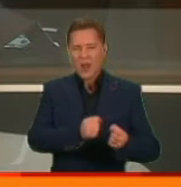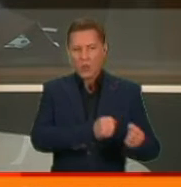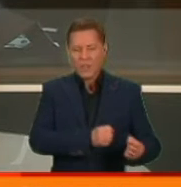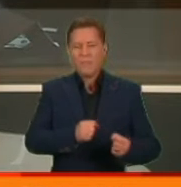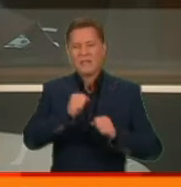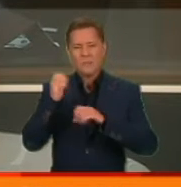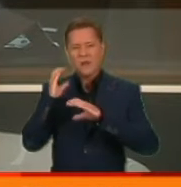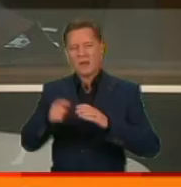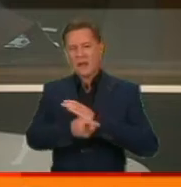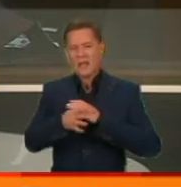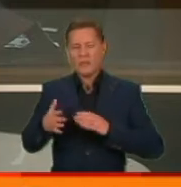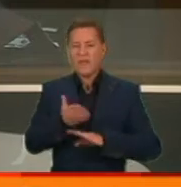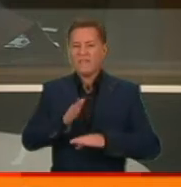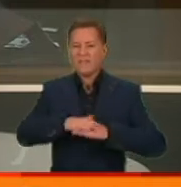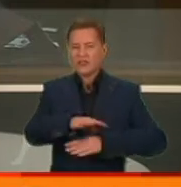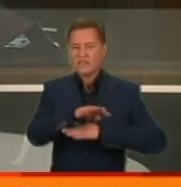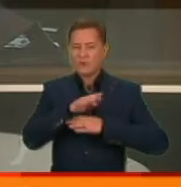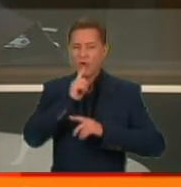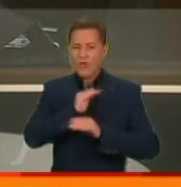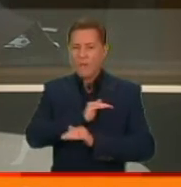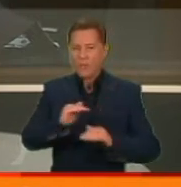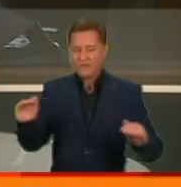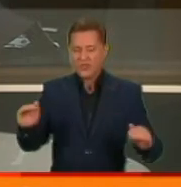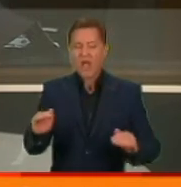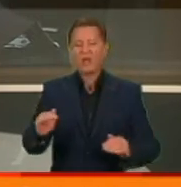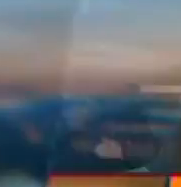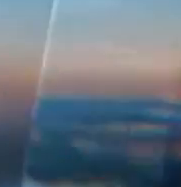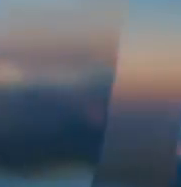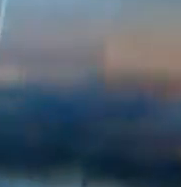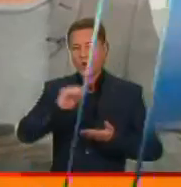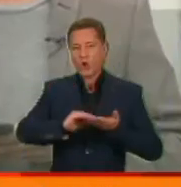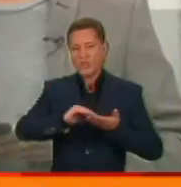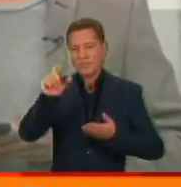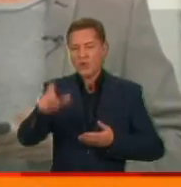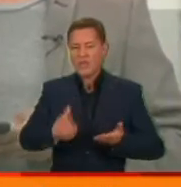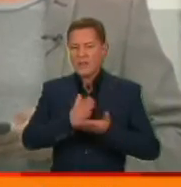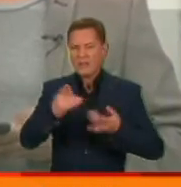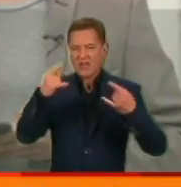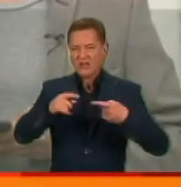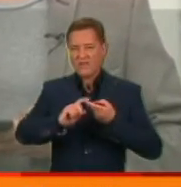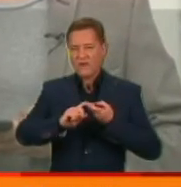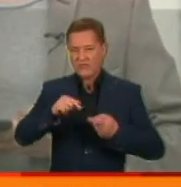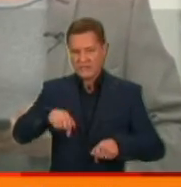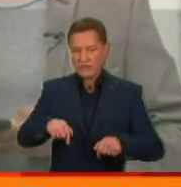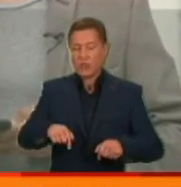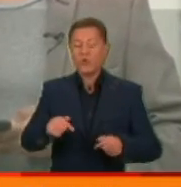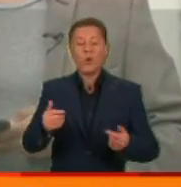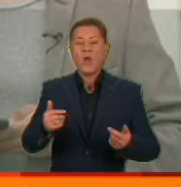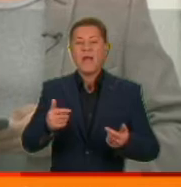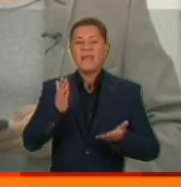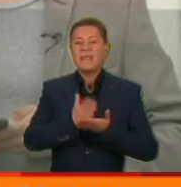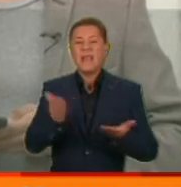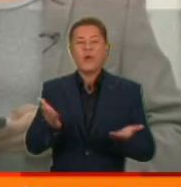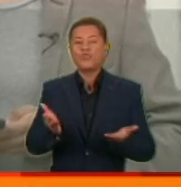гранатометів. Важке озброєння мовчало. Артем Сорокін наживо зі студією. Артеме, чи є хоч десь спокій на